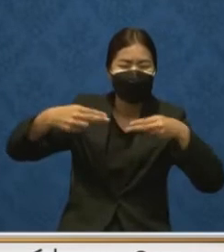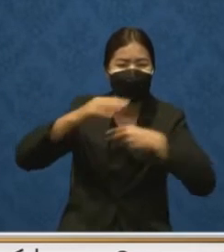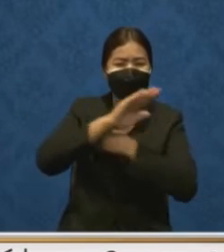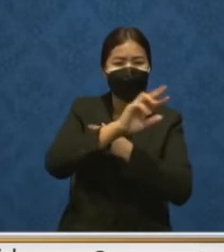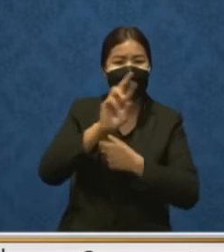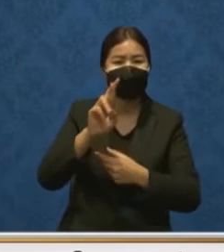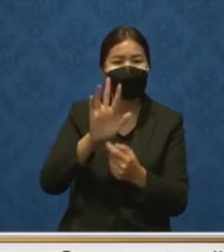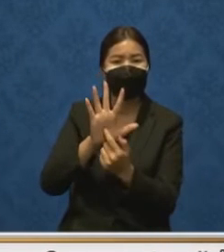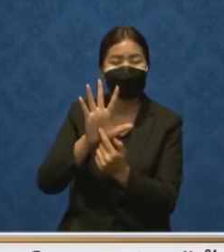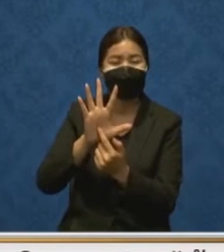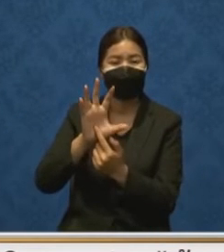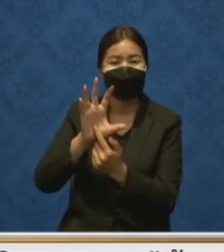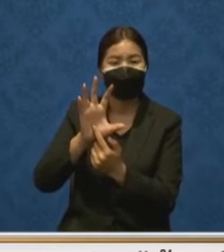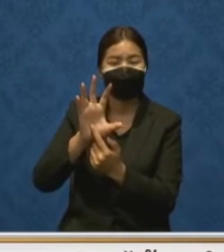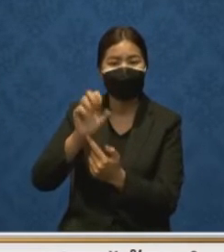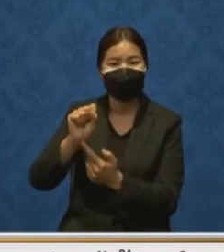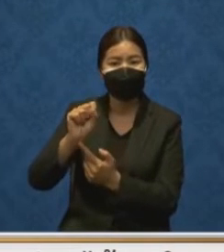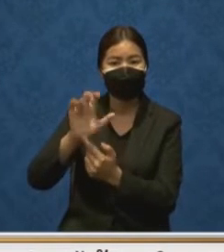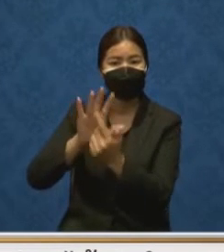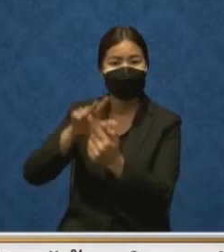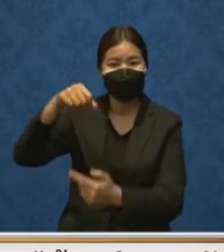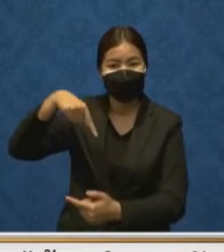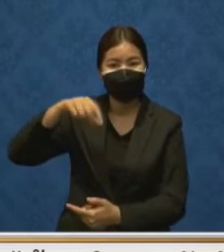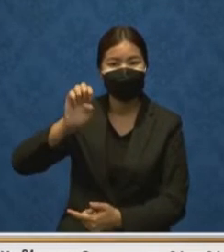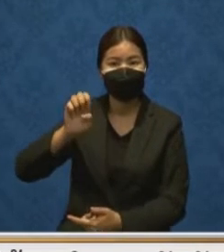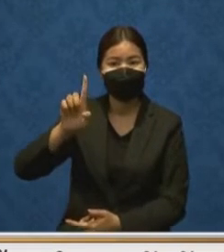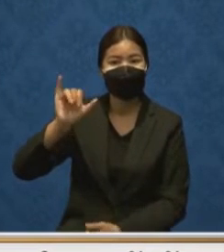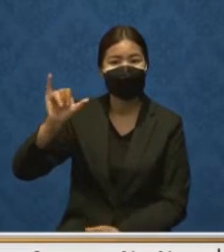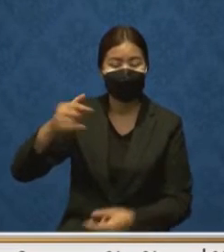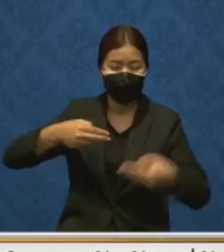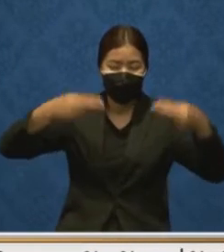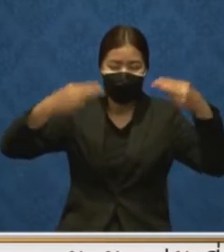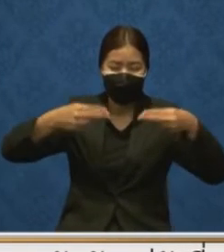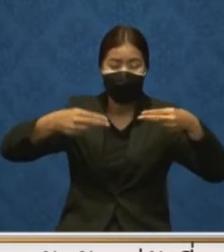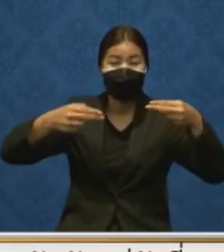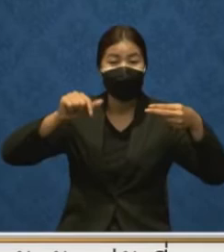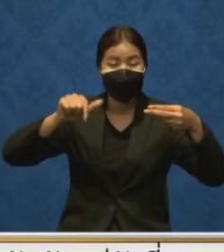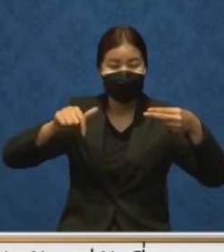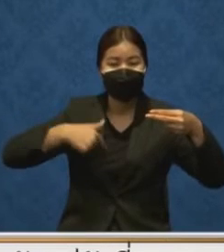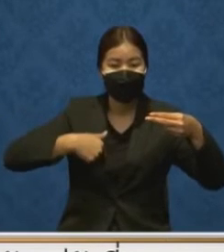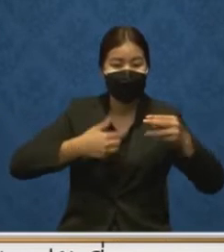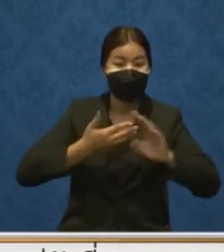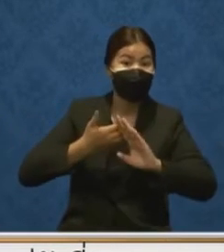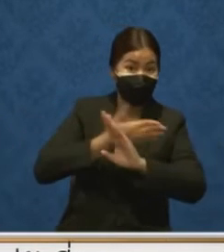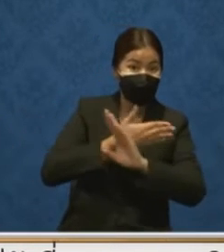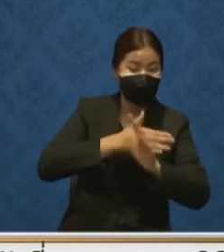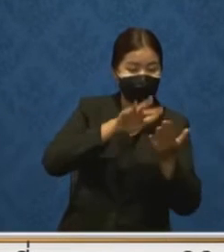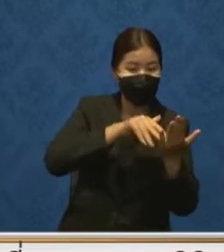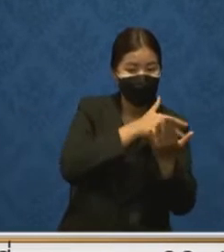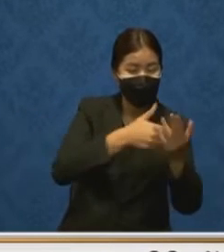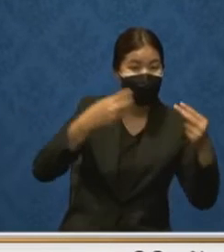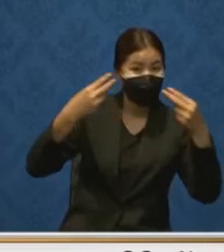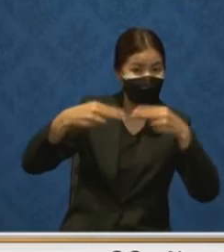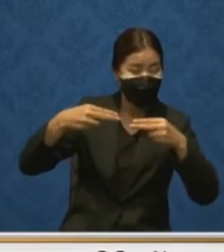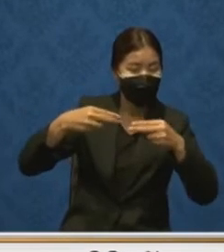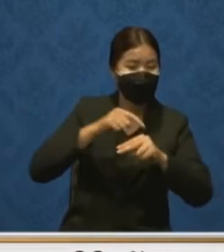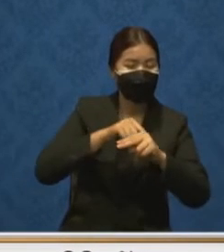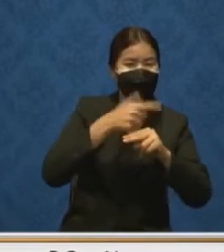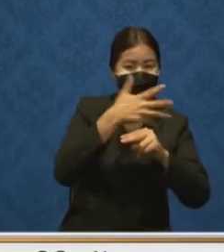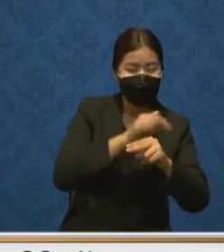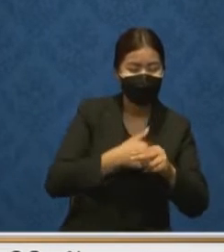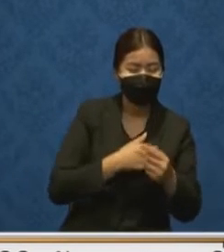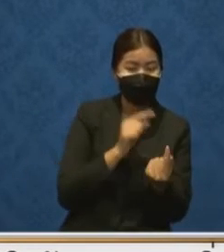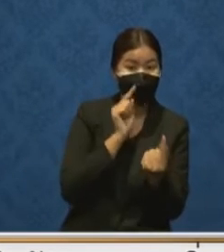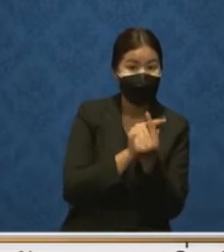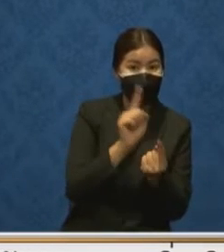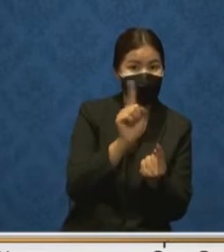ก่อนที่น้ำมมัจะพ่งกระชูตเนี่ยครับกับปัจจุบันหน้าสัวังทการเดอนพลกษภาพบว่า